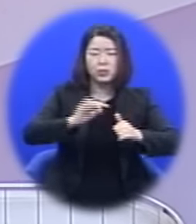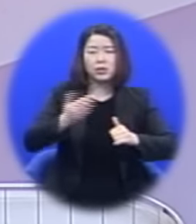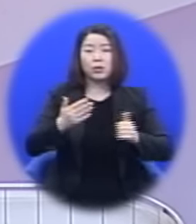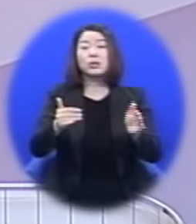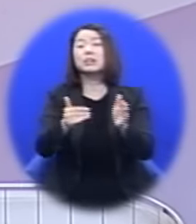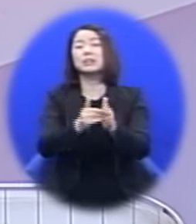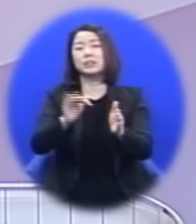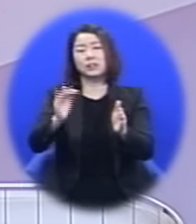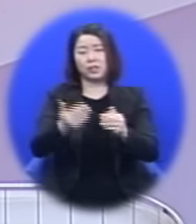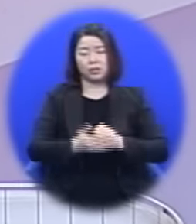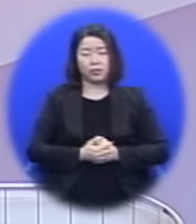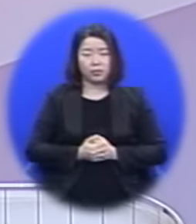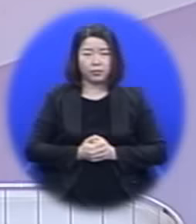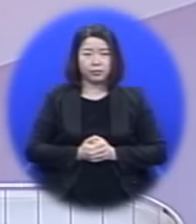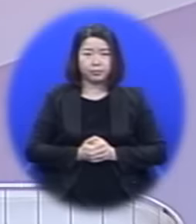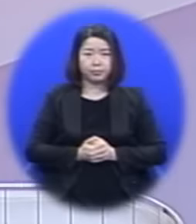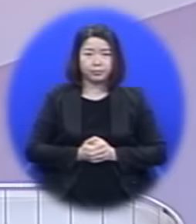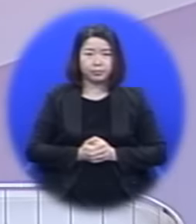맙니다.